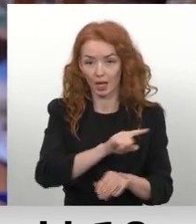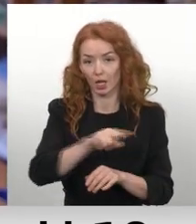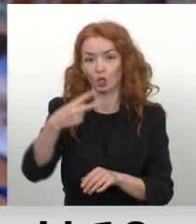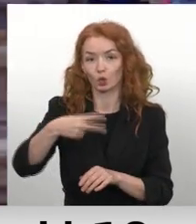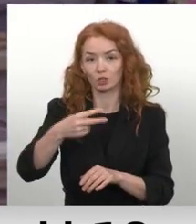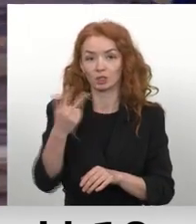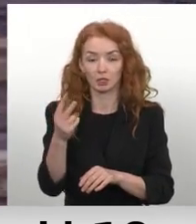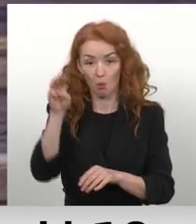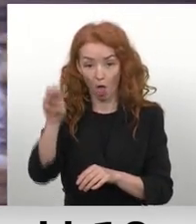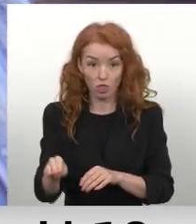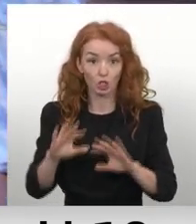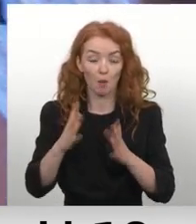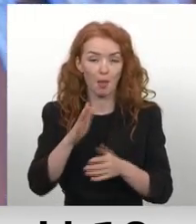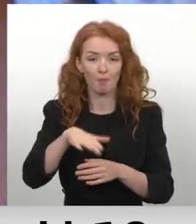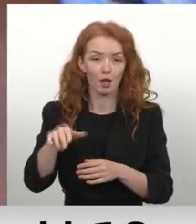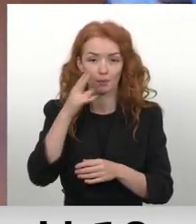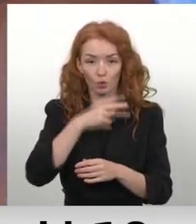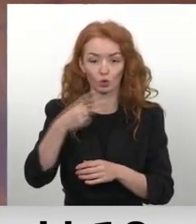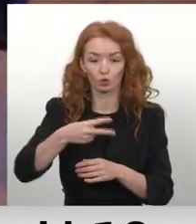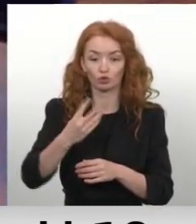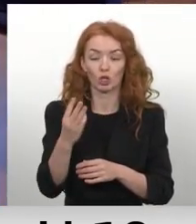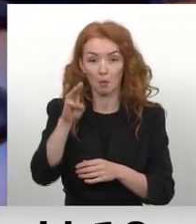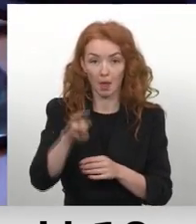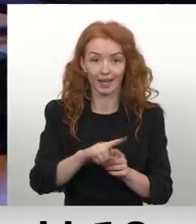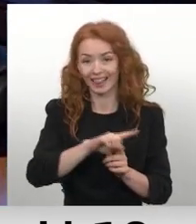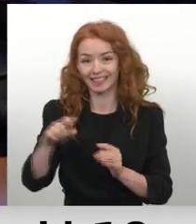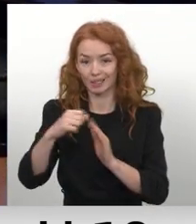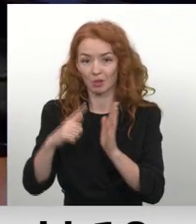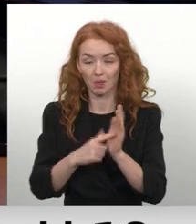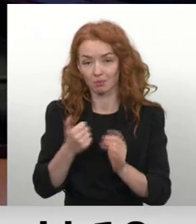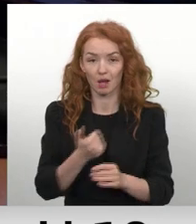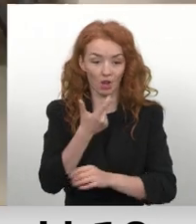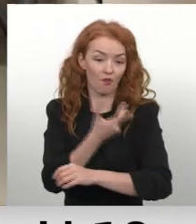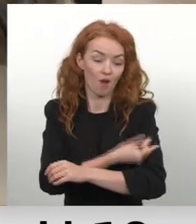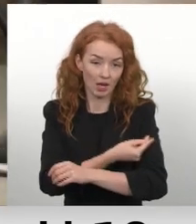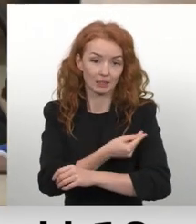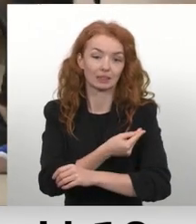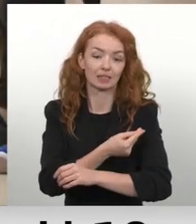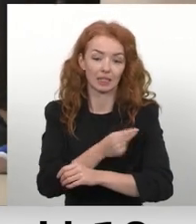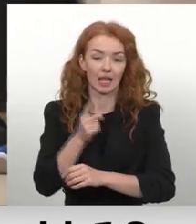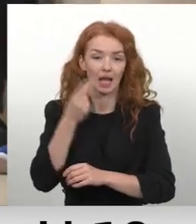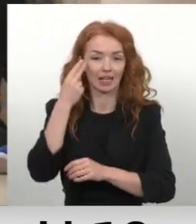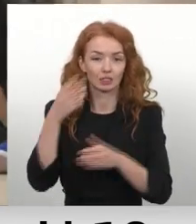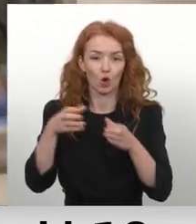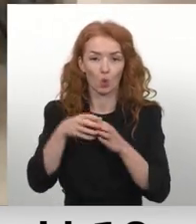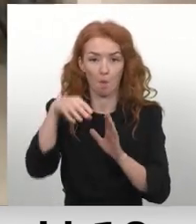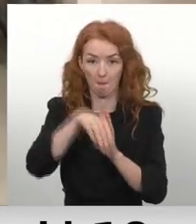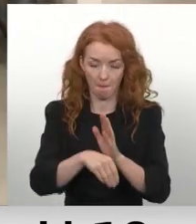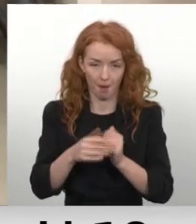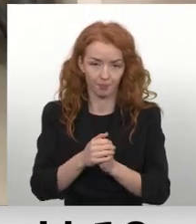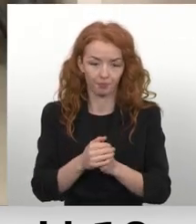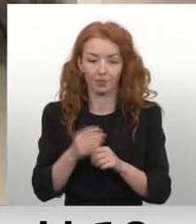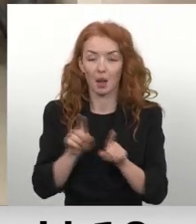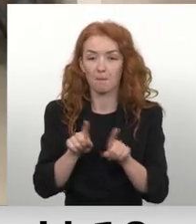23 mēnešiem, bet bērniem no 24 mēnešiem līdz 17 gadiem vakcīna pienākas riska grupās esošajiem.